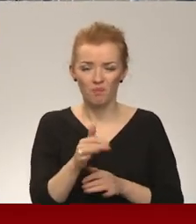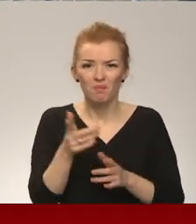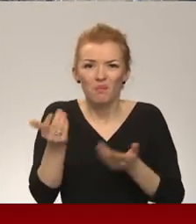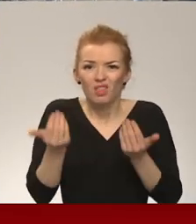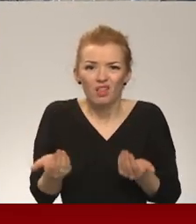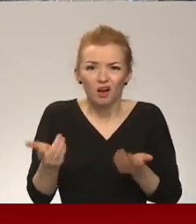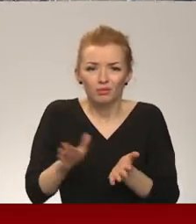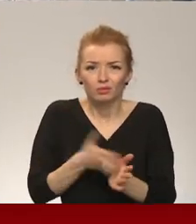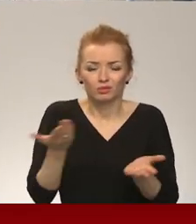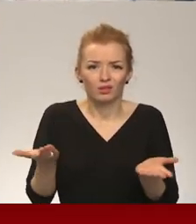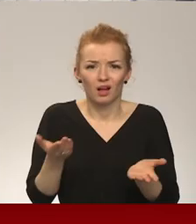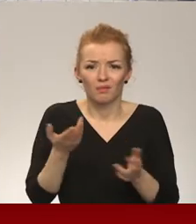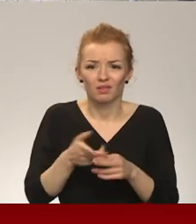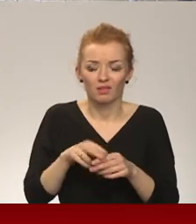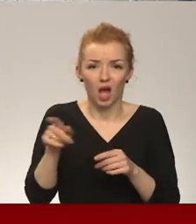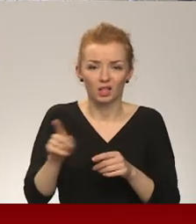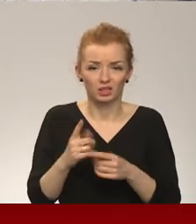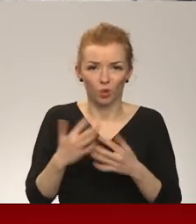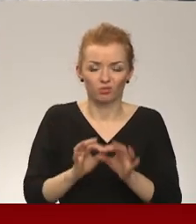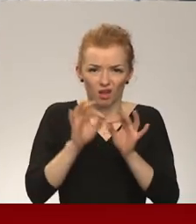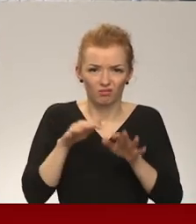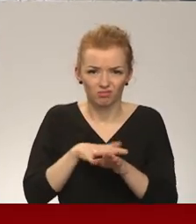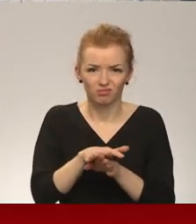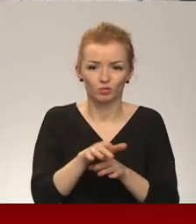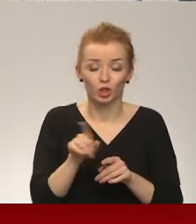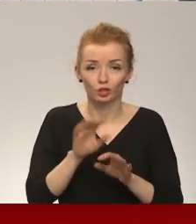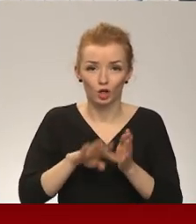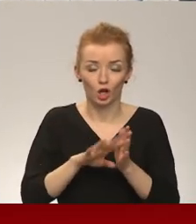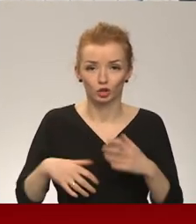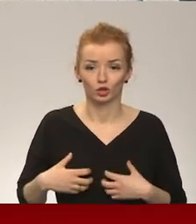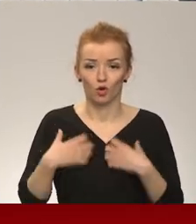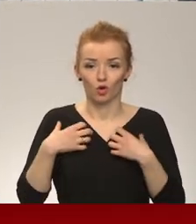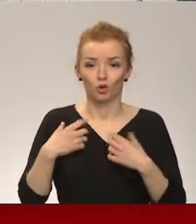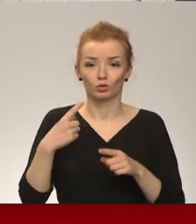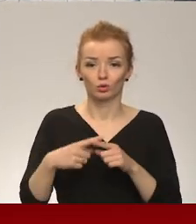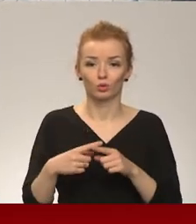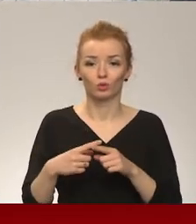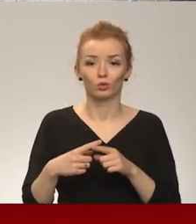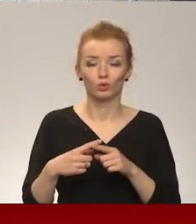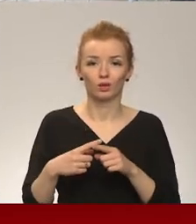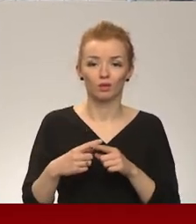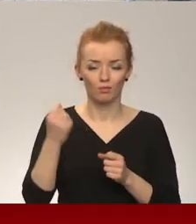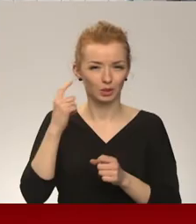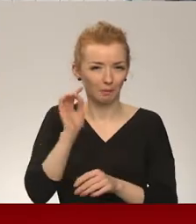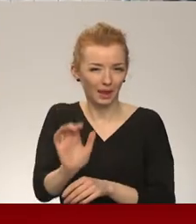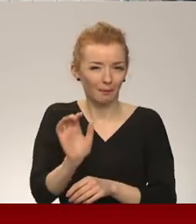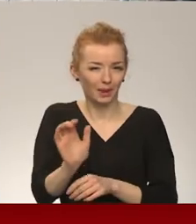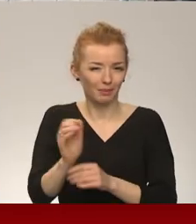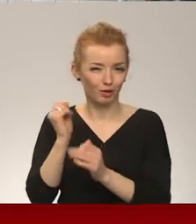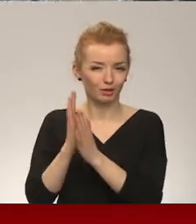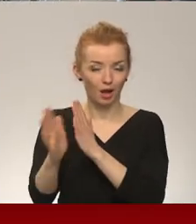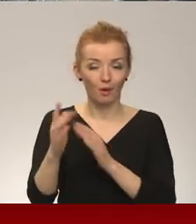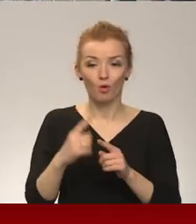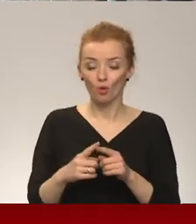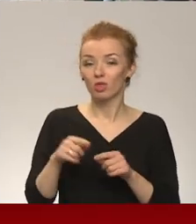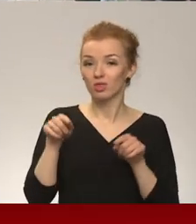Nu, tāds solis ir sperts un tas daudzajādā ziņā šokējoši un būtībā ir viena no briesmīgākajām attīstībām nozīmīgi